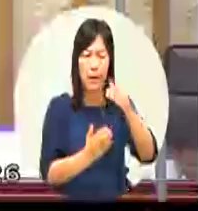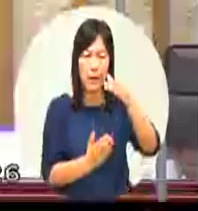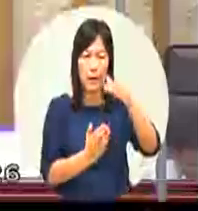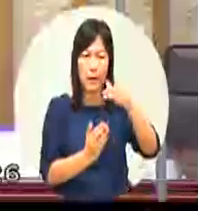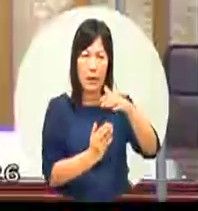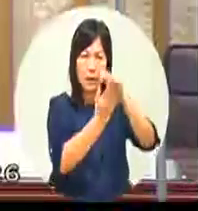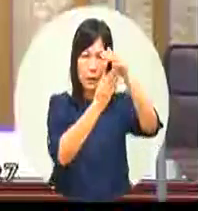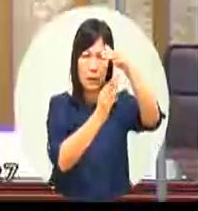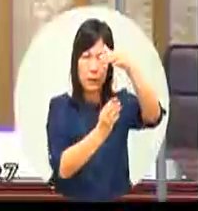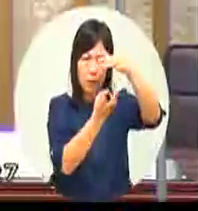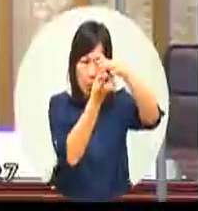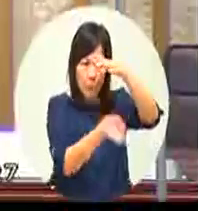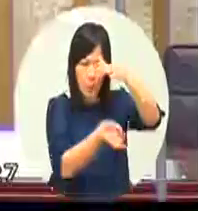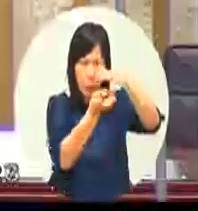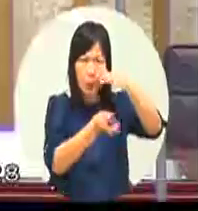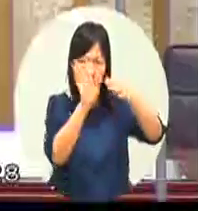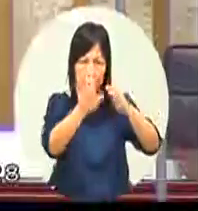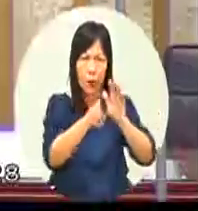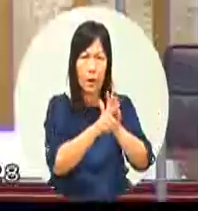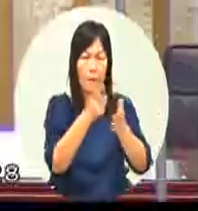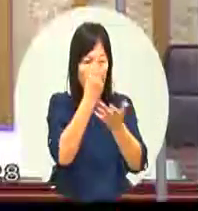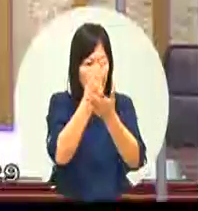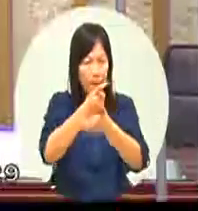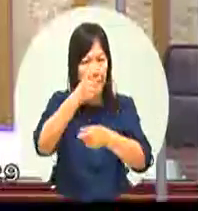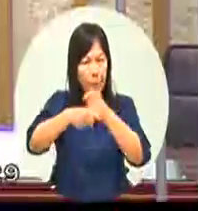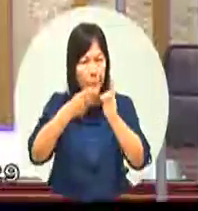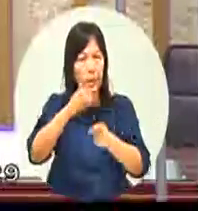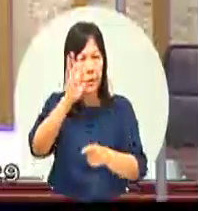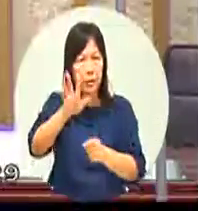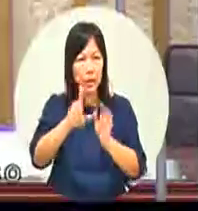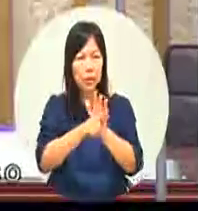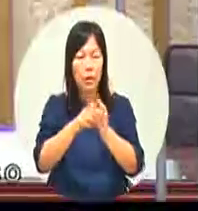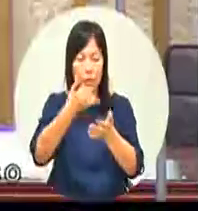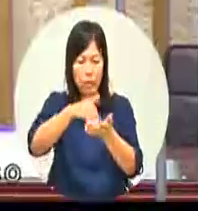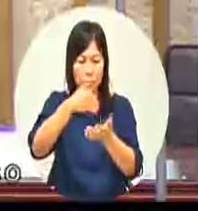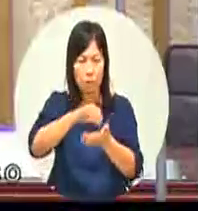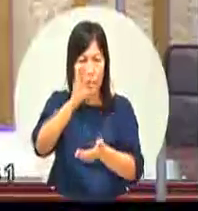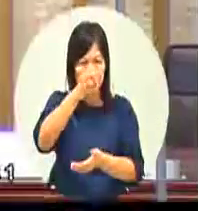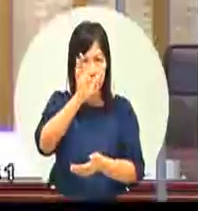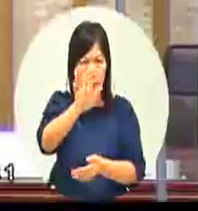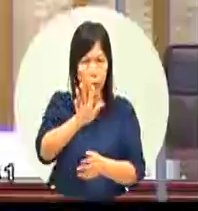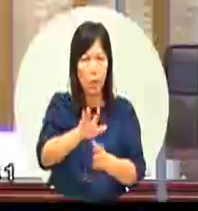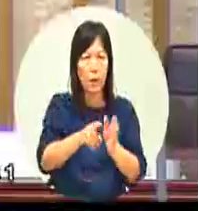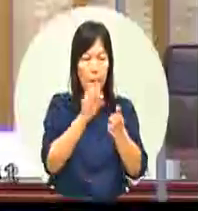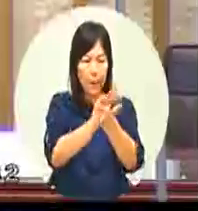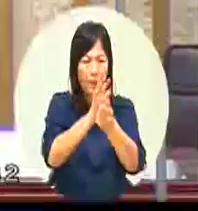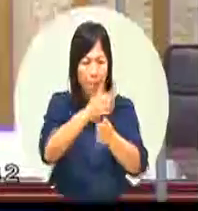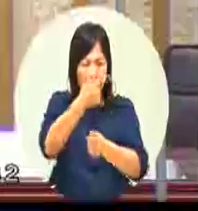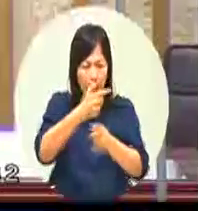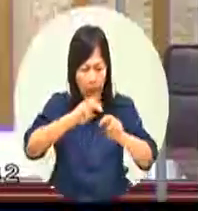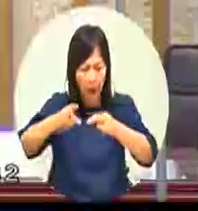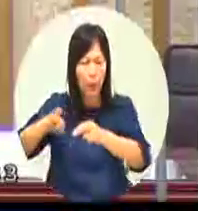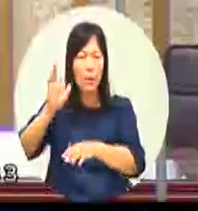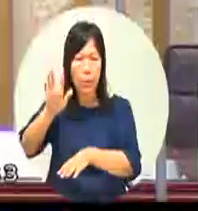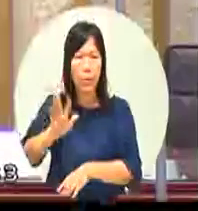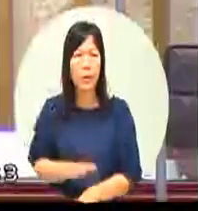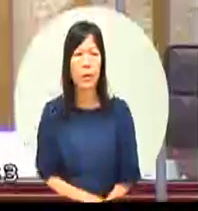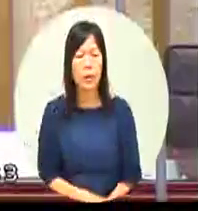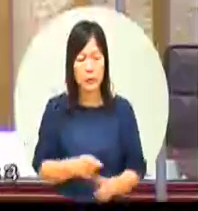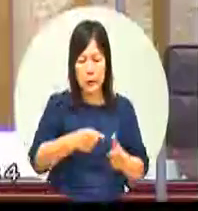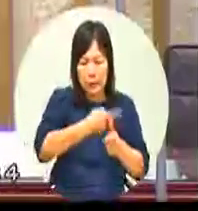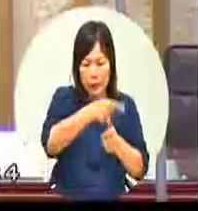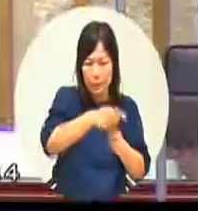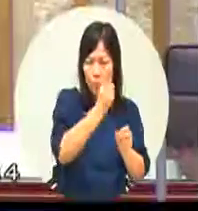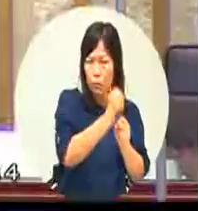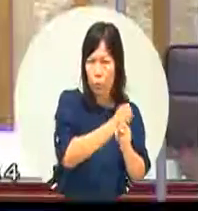事情，我们现在因为就是大概我们每年会有一些有预算，然后来去逐步的来修，那我想这个会是比较优先来处